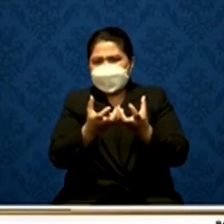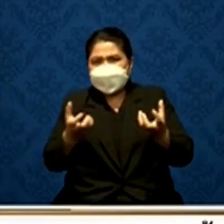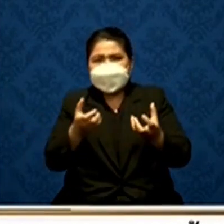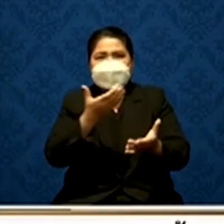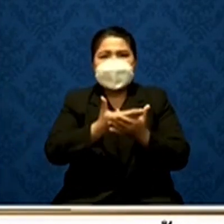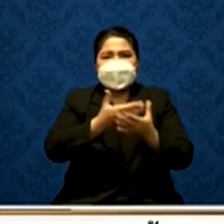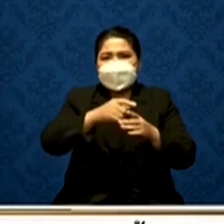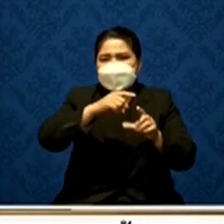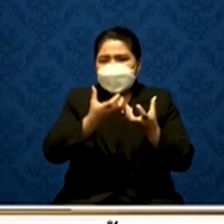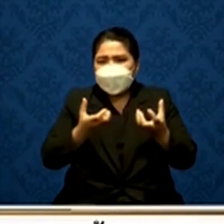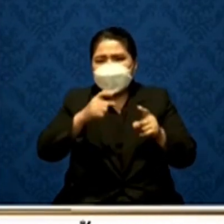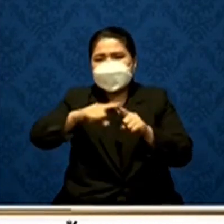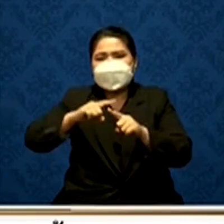หา